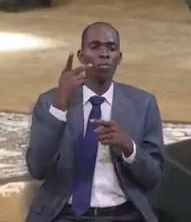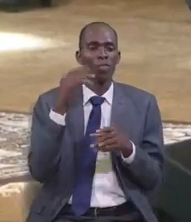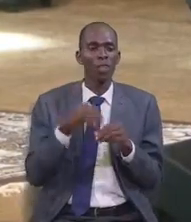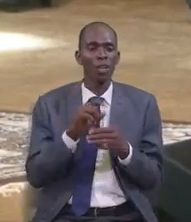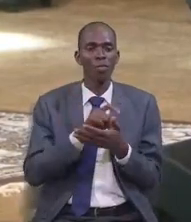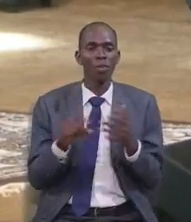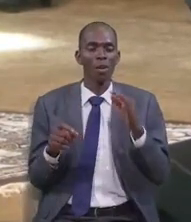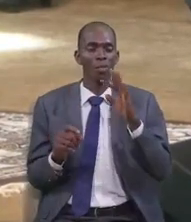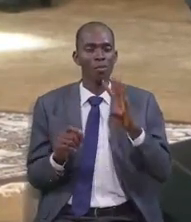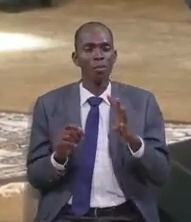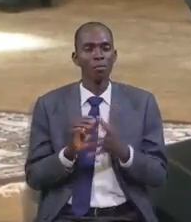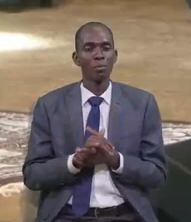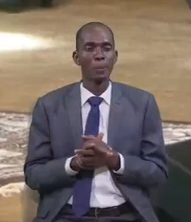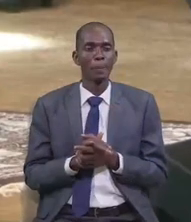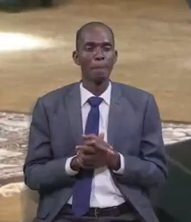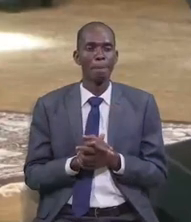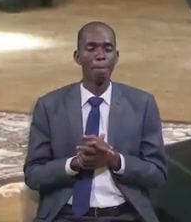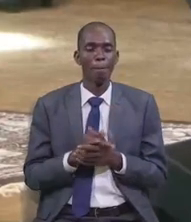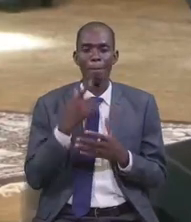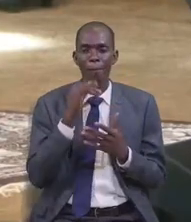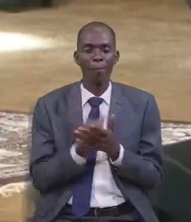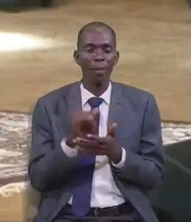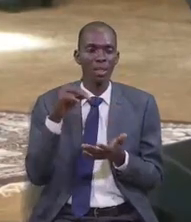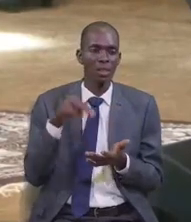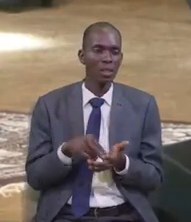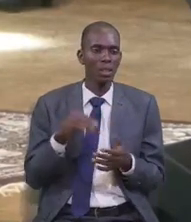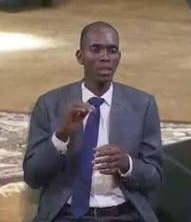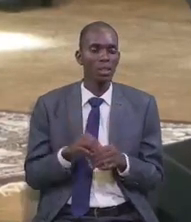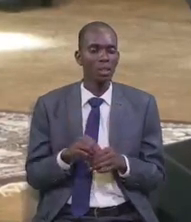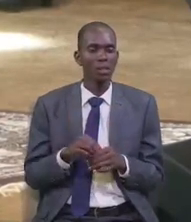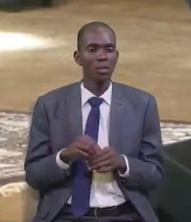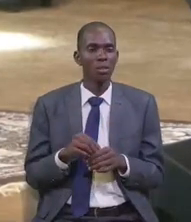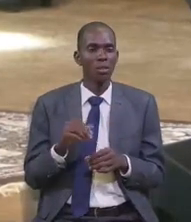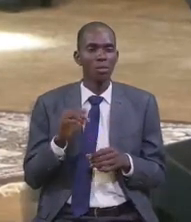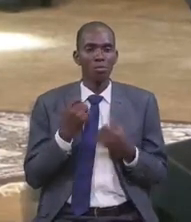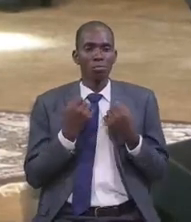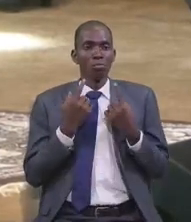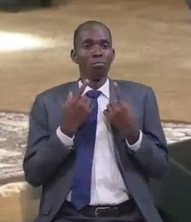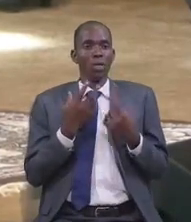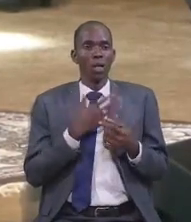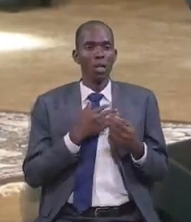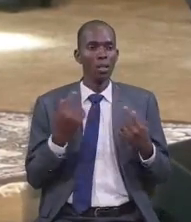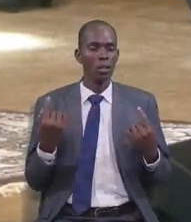Verset 5. Tremblez et ne péchez point. Parlez